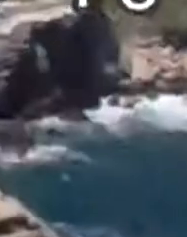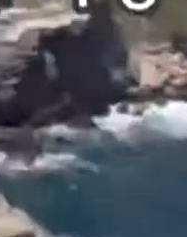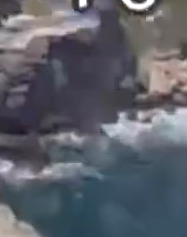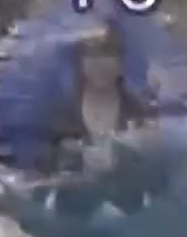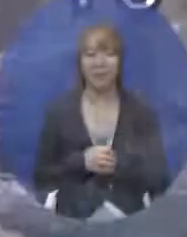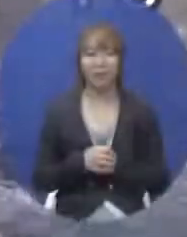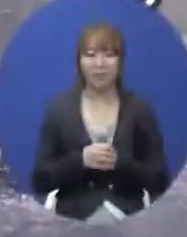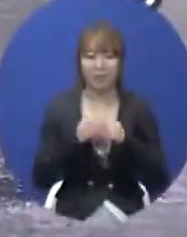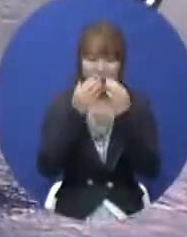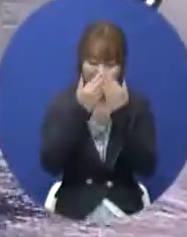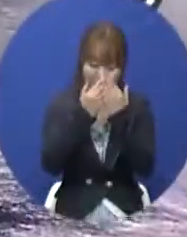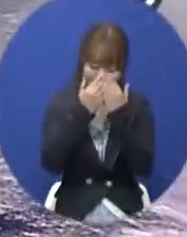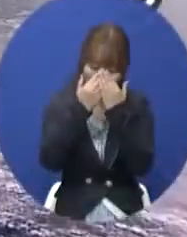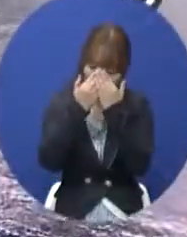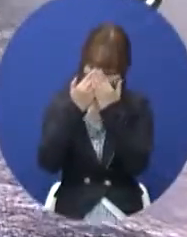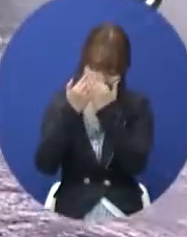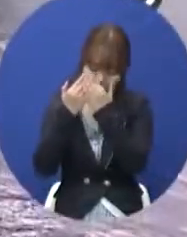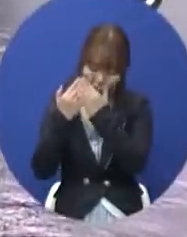난 몰래